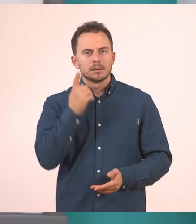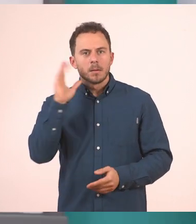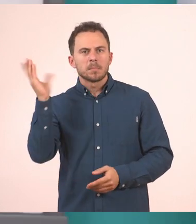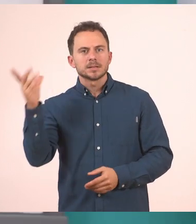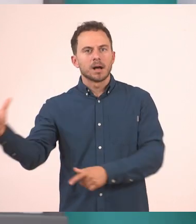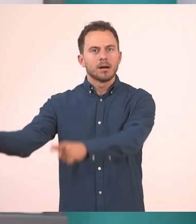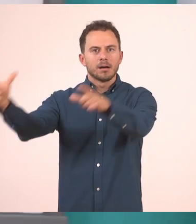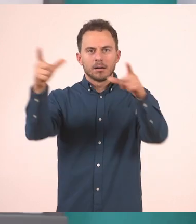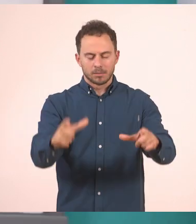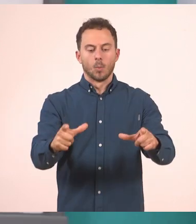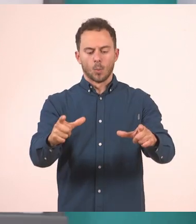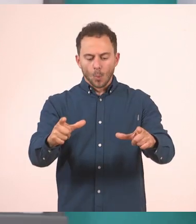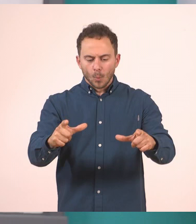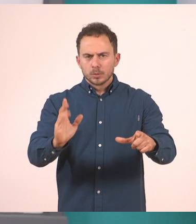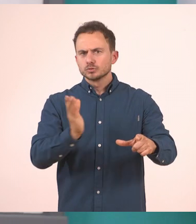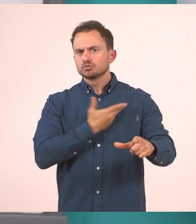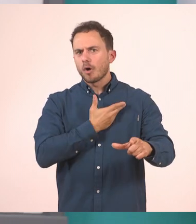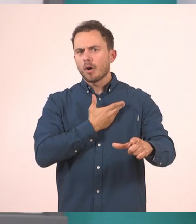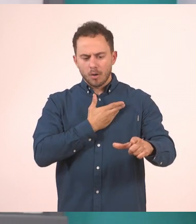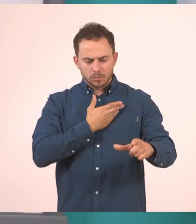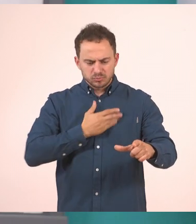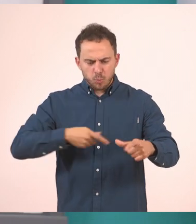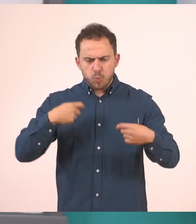super special πίτσα. Όπως βλέπετε, έχει τα πάντα μέσα.